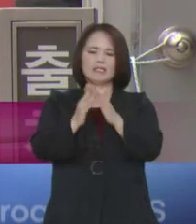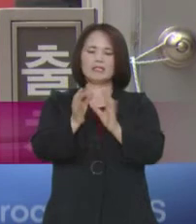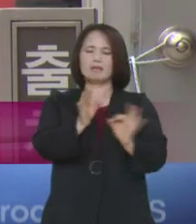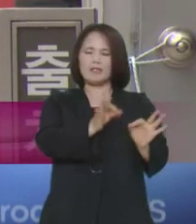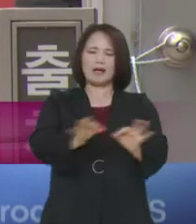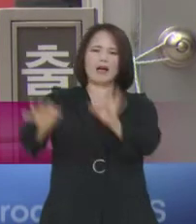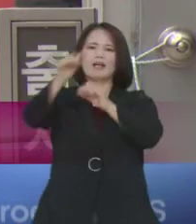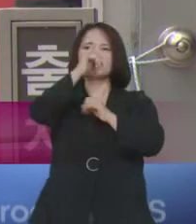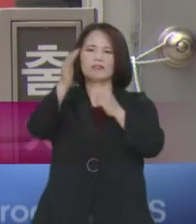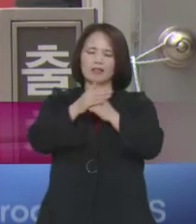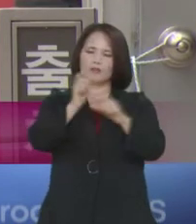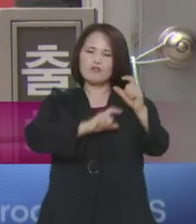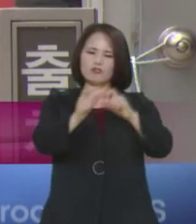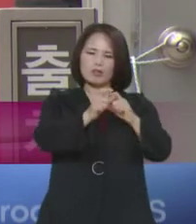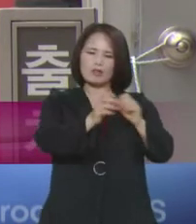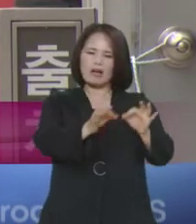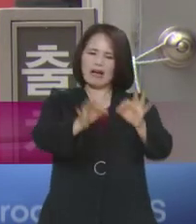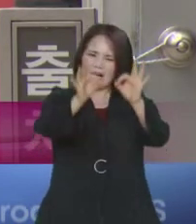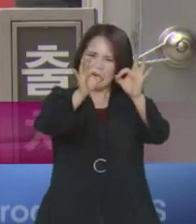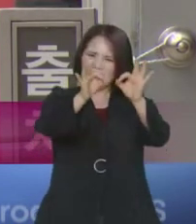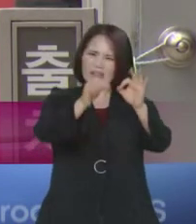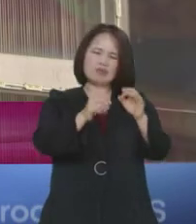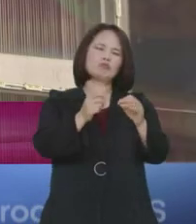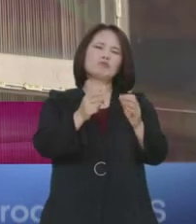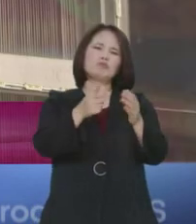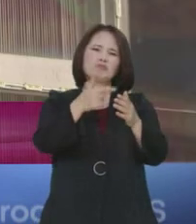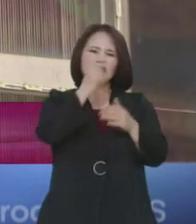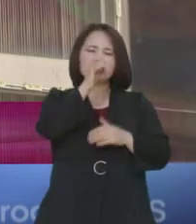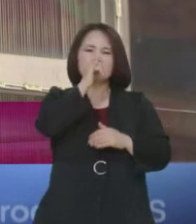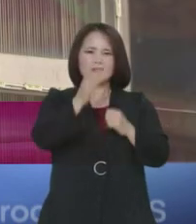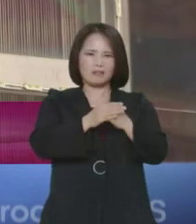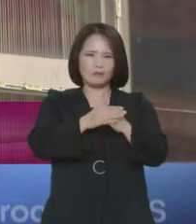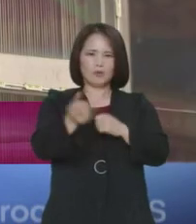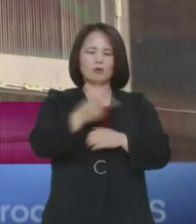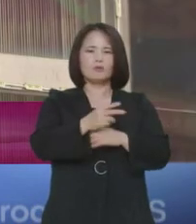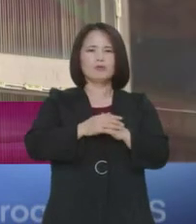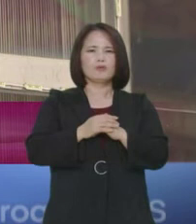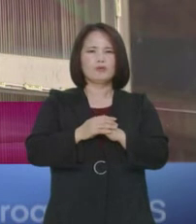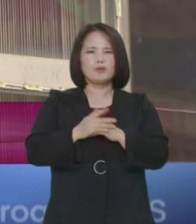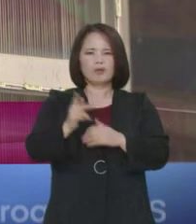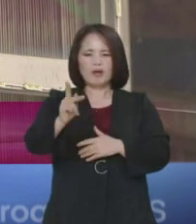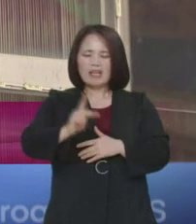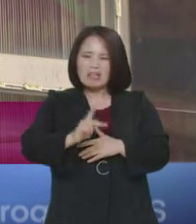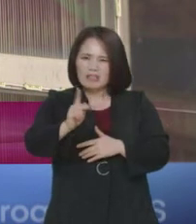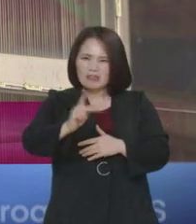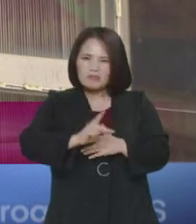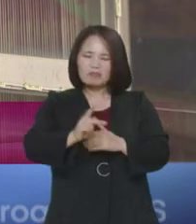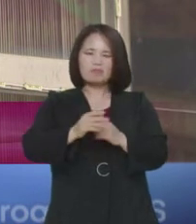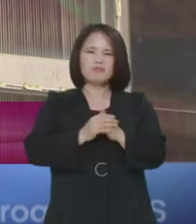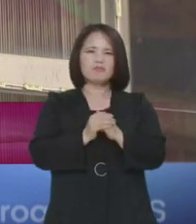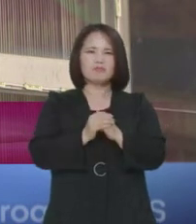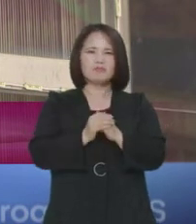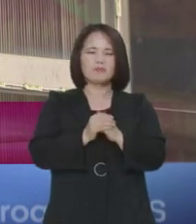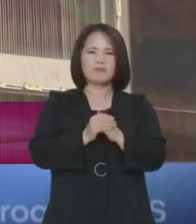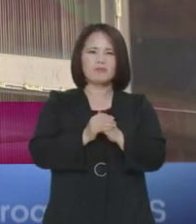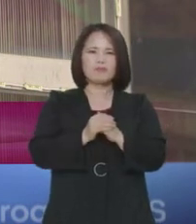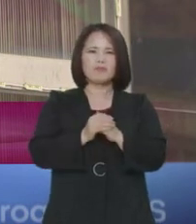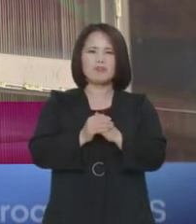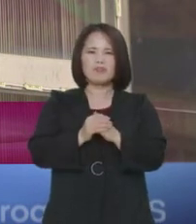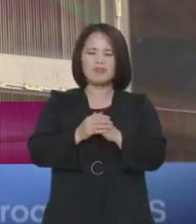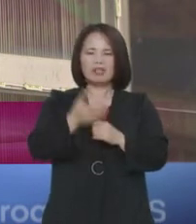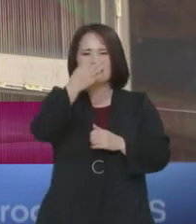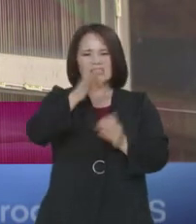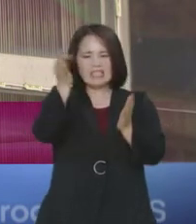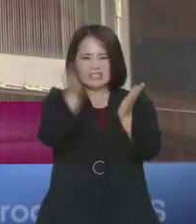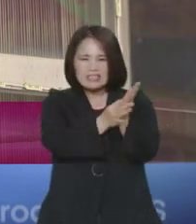상승을 막는 효과의 미칠 가능성이 높고요 너무 자주 재 책을 노 나와서 그 시장의 내성이 생겼고요 그리고 저금리 실의